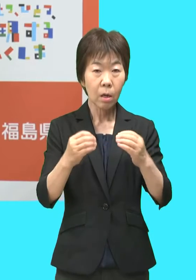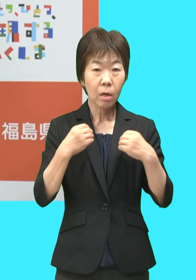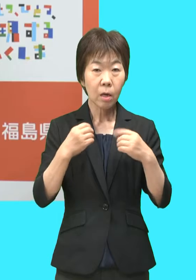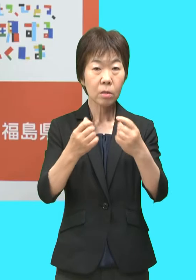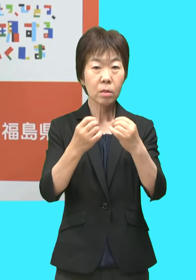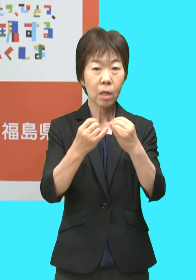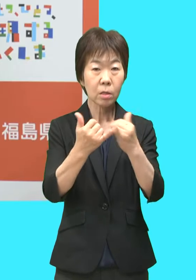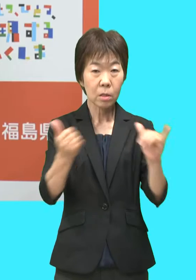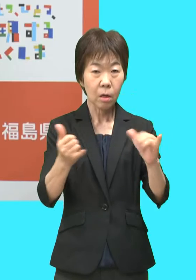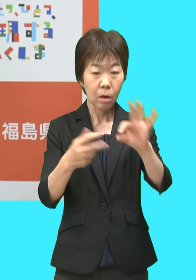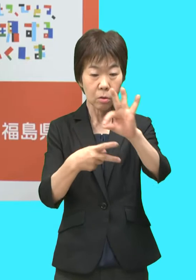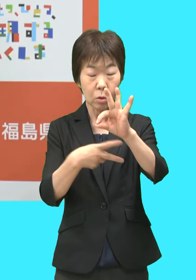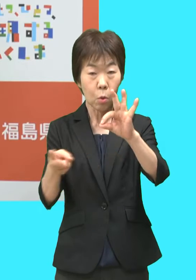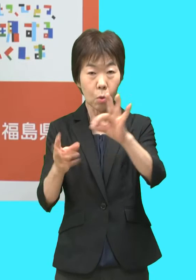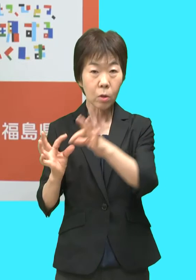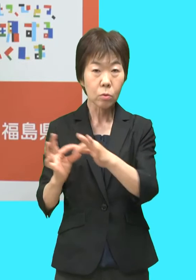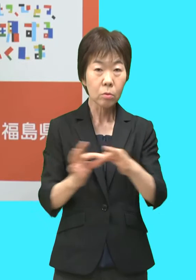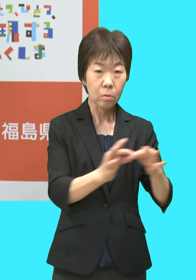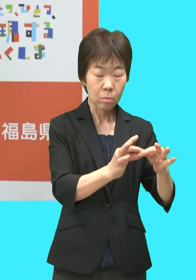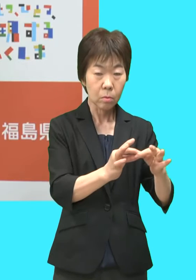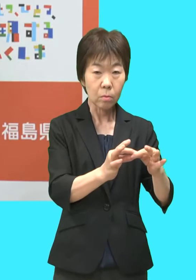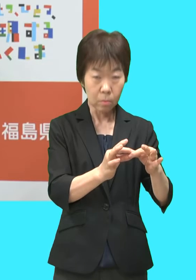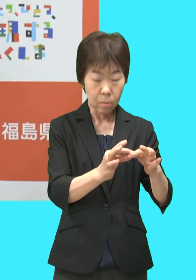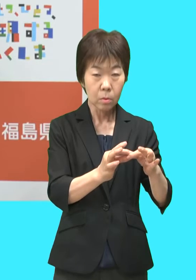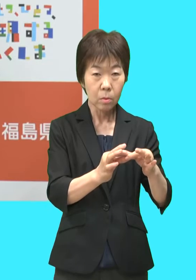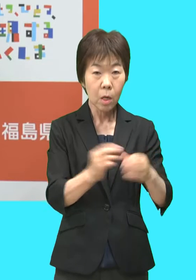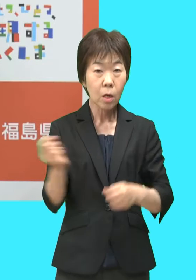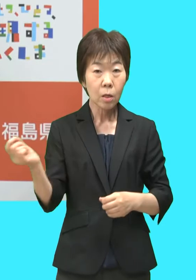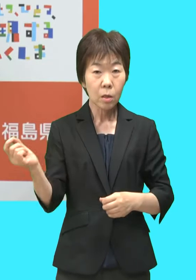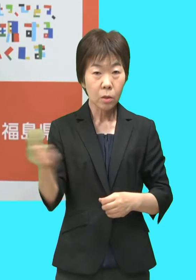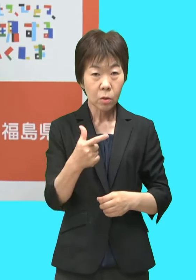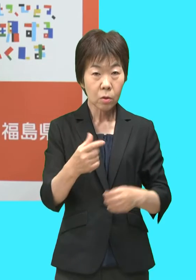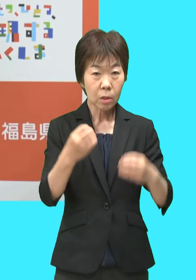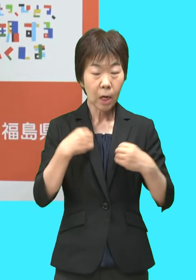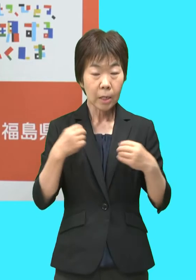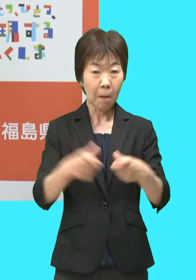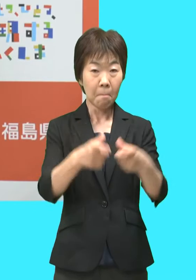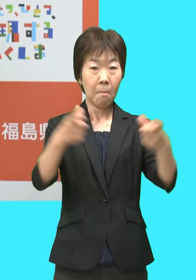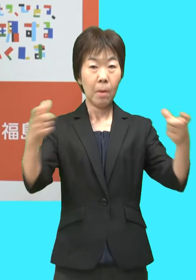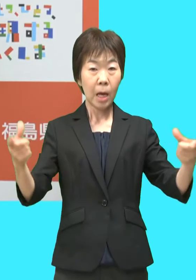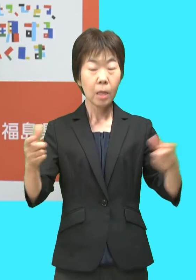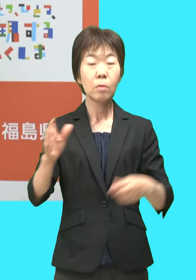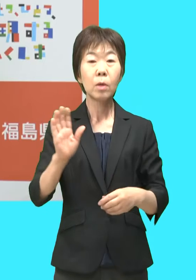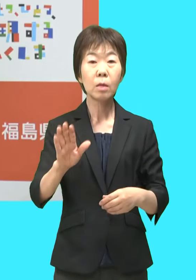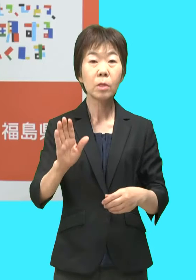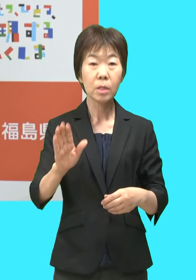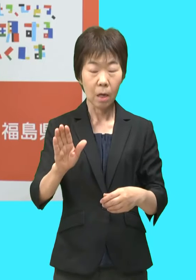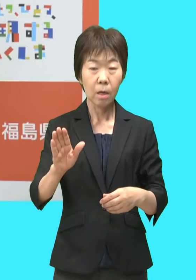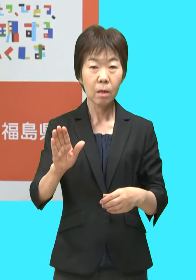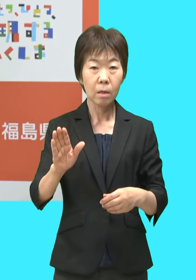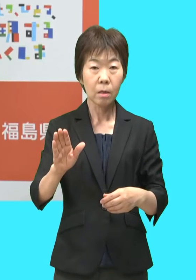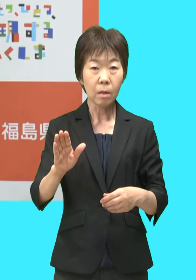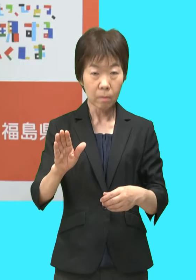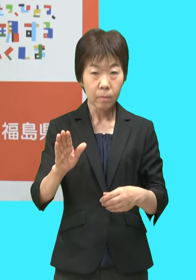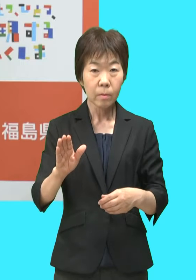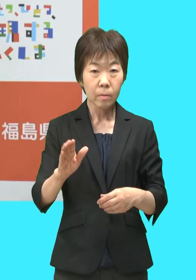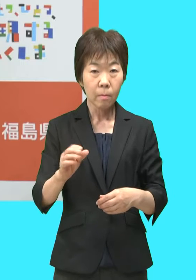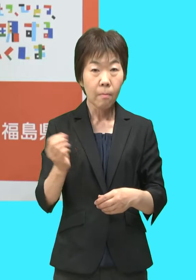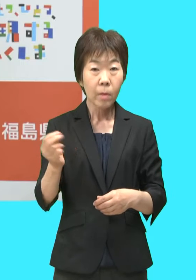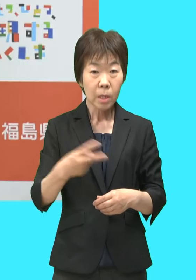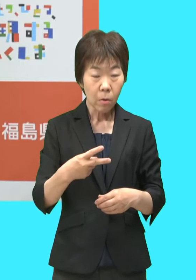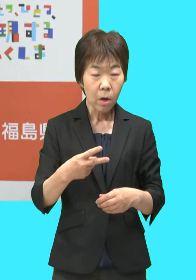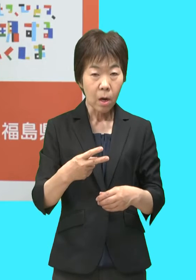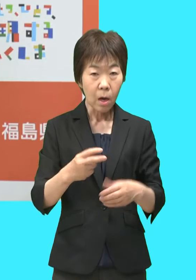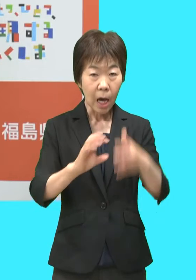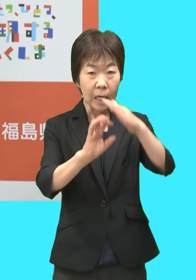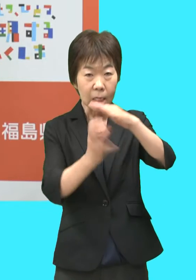が続いているような状況でしたが、ご承知の通り急速に悪化をしたということがございます。あるいは山梨県さん、